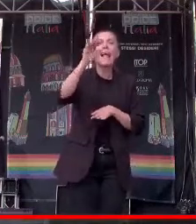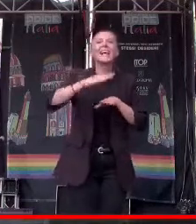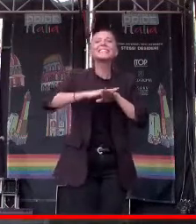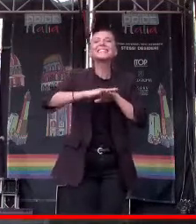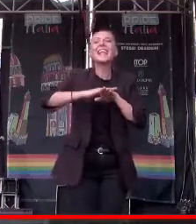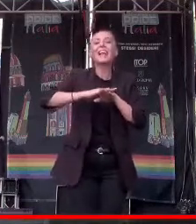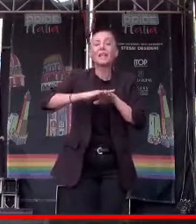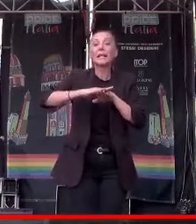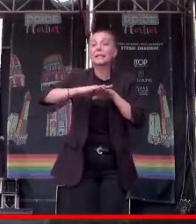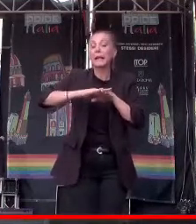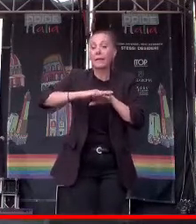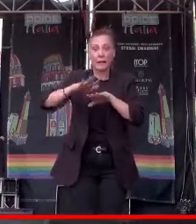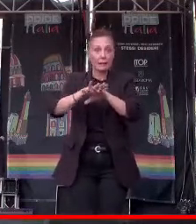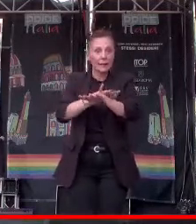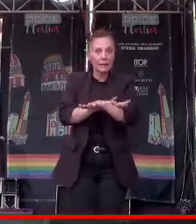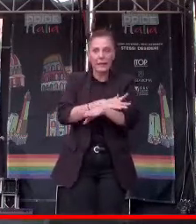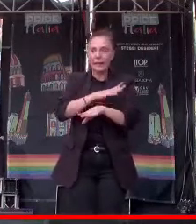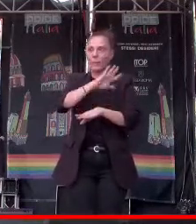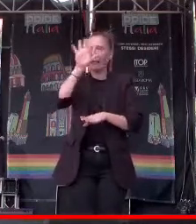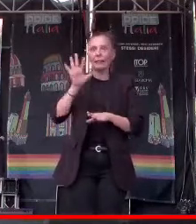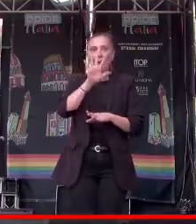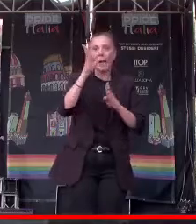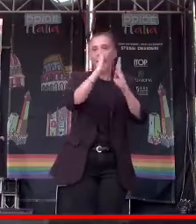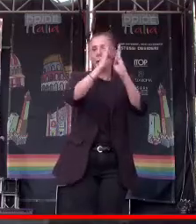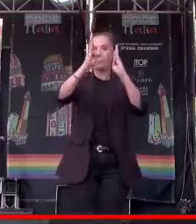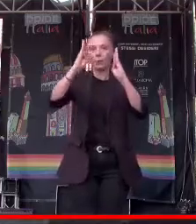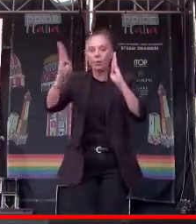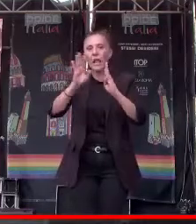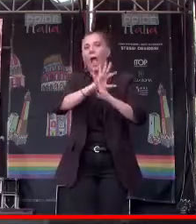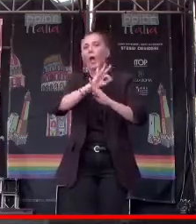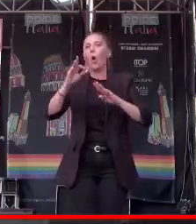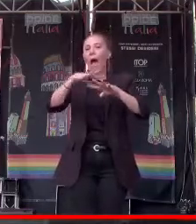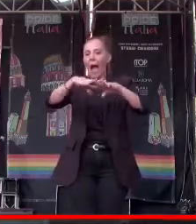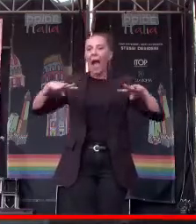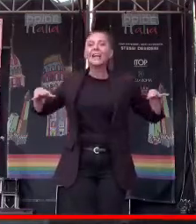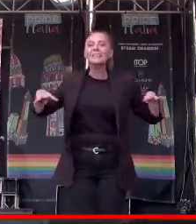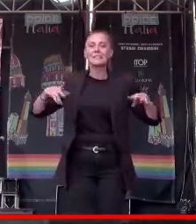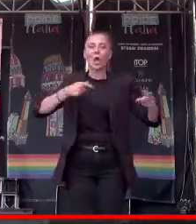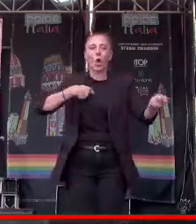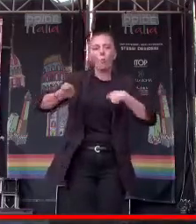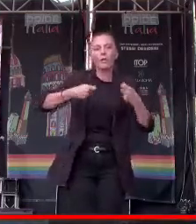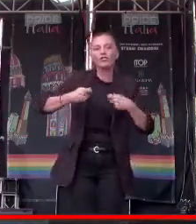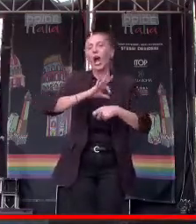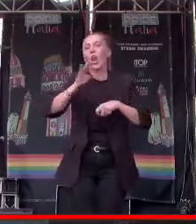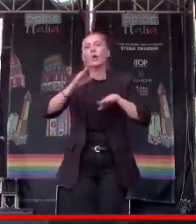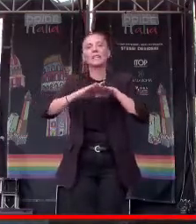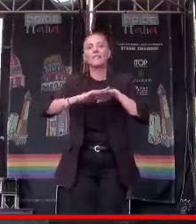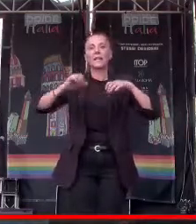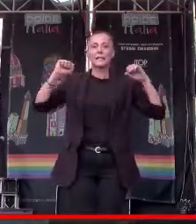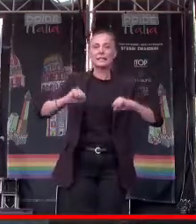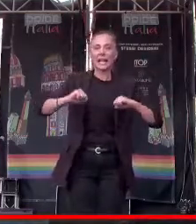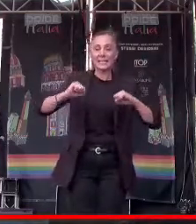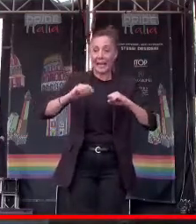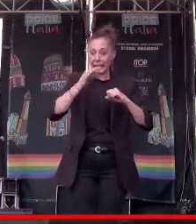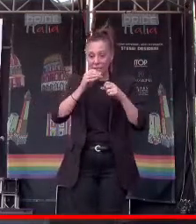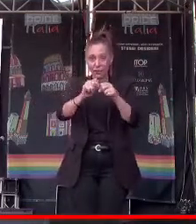un servizio sensibile come una biblioteca, come un asse commerciale, come un servizio sanitario. Quindi una